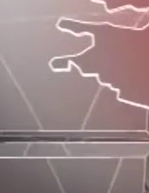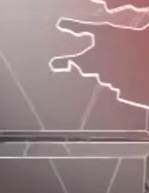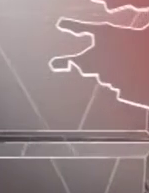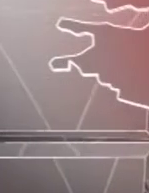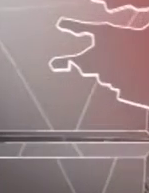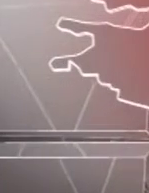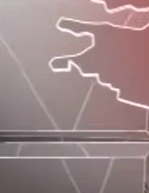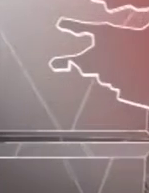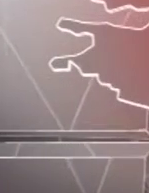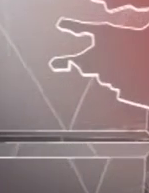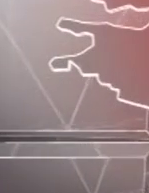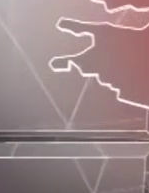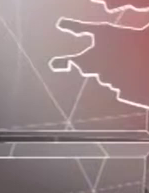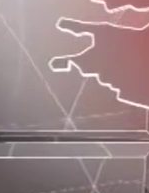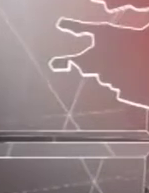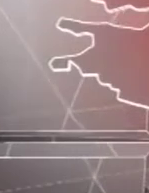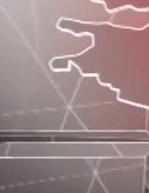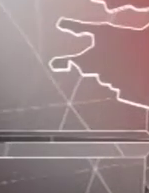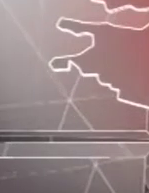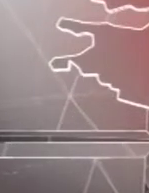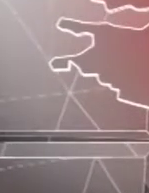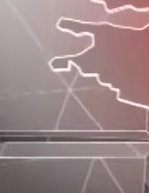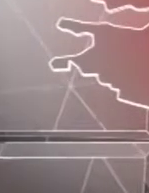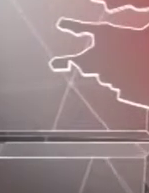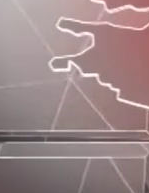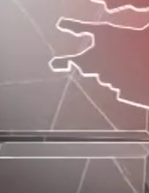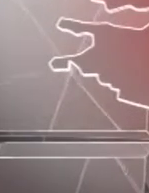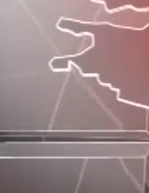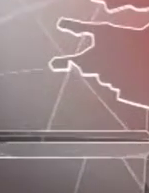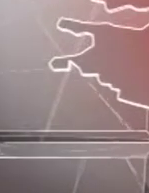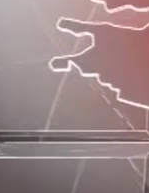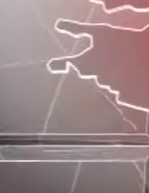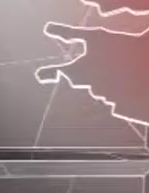Температура повітря по області вночі від 0 до мінус 5, вдень 0 плюс